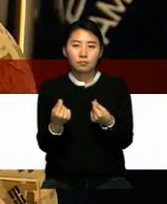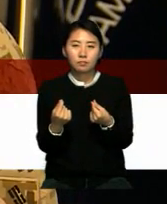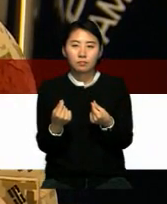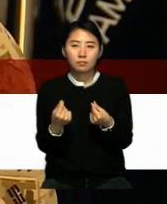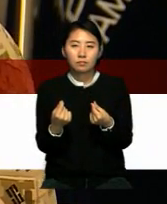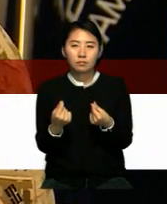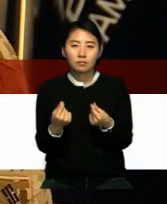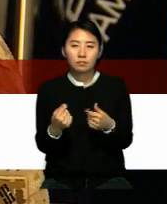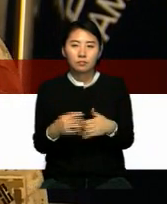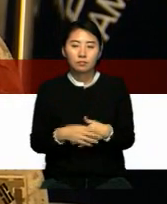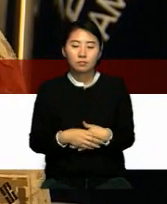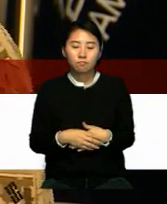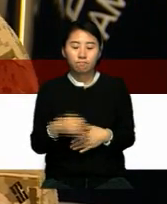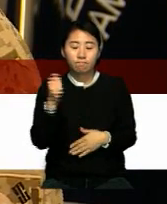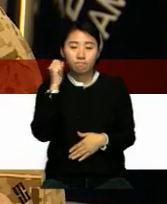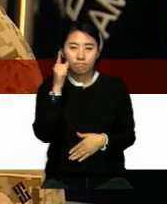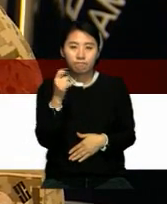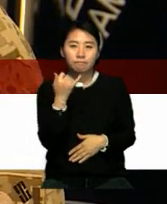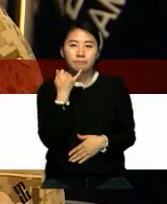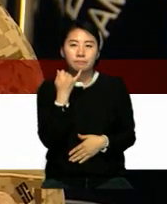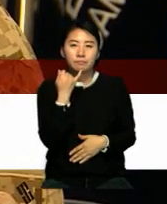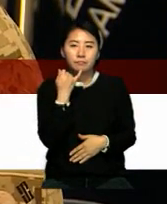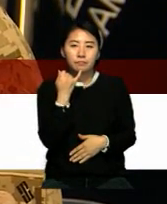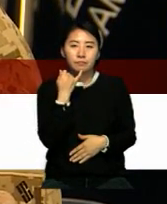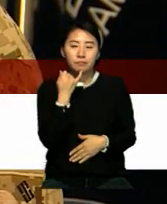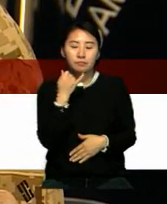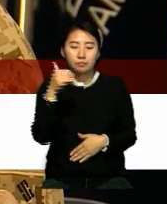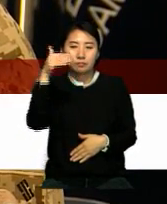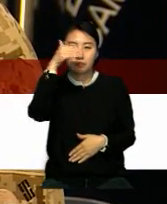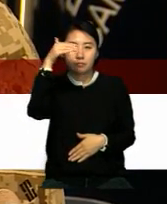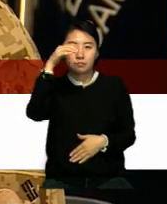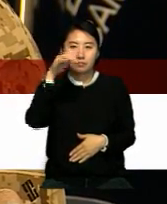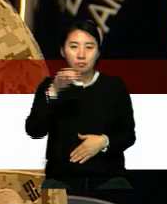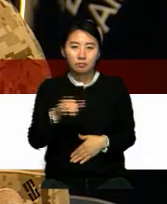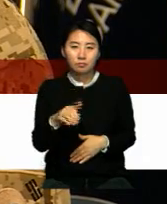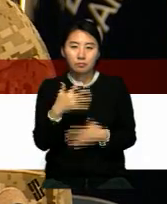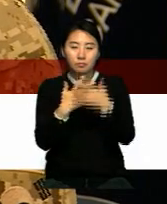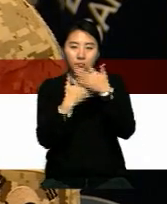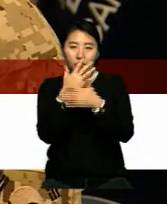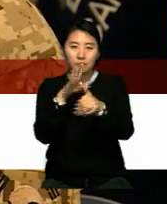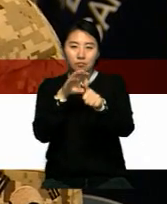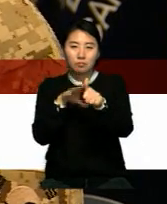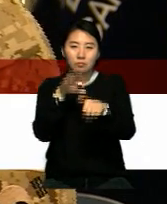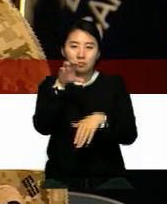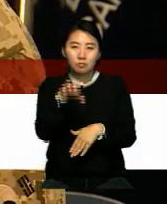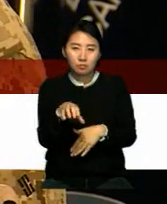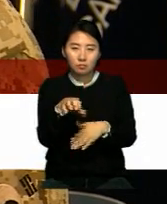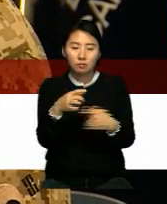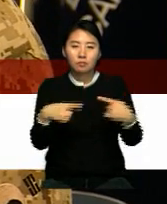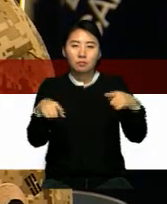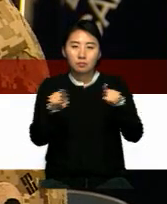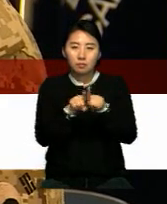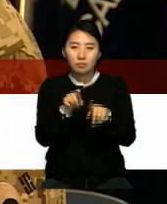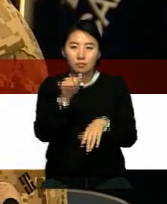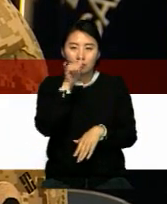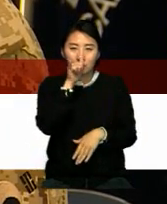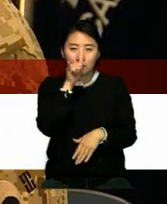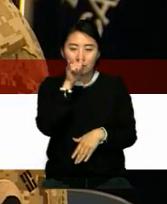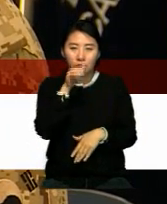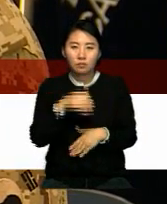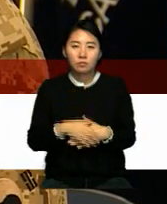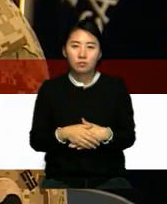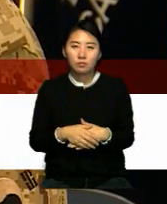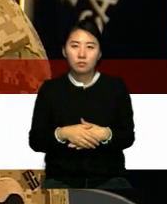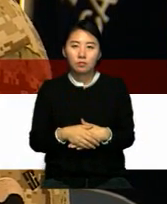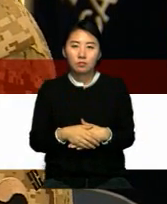좀 협소하고, 그다음에 관광지로서의, 그다음에 드라마 촬영지로서의 들러서